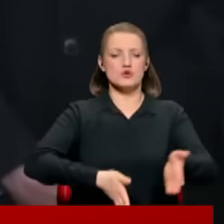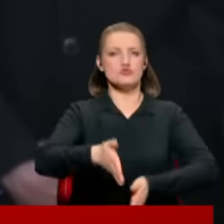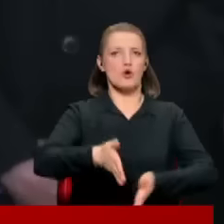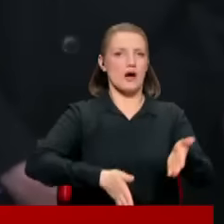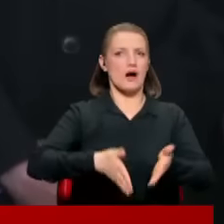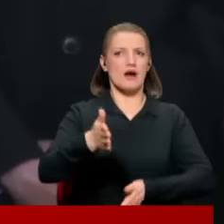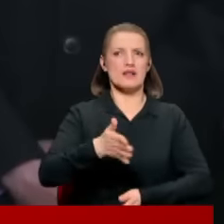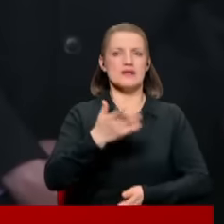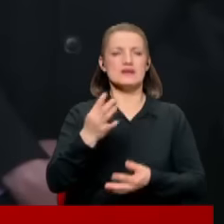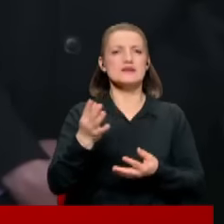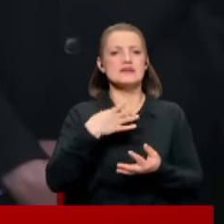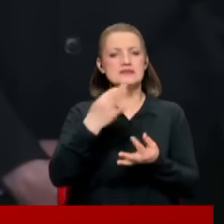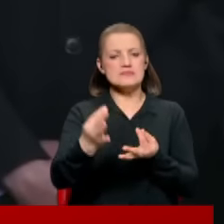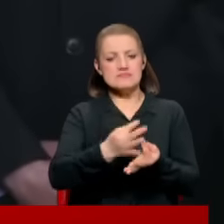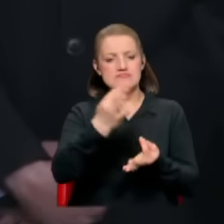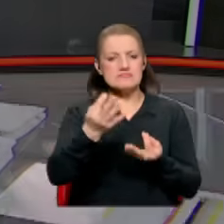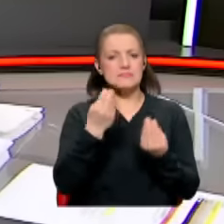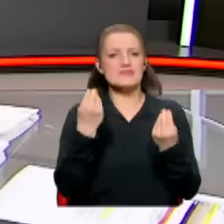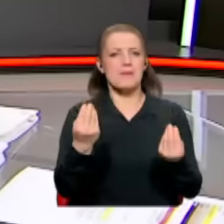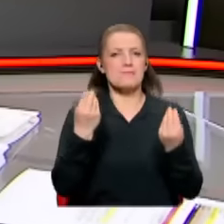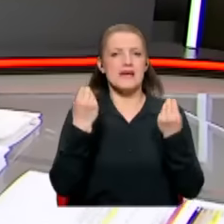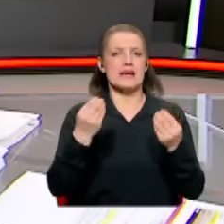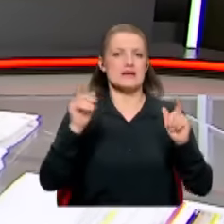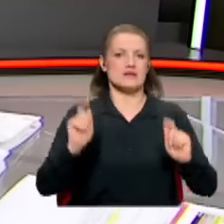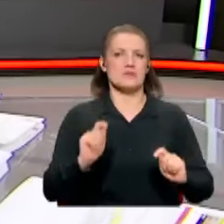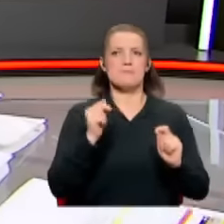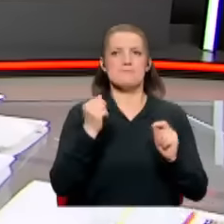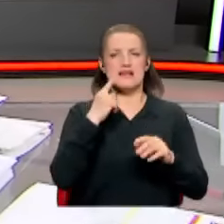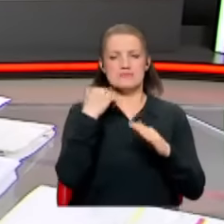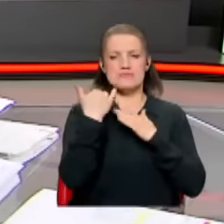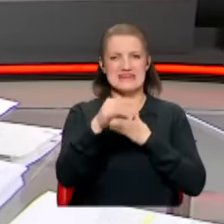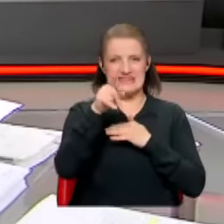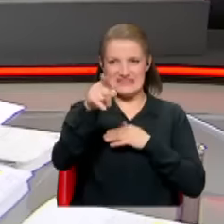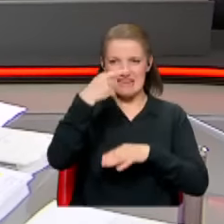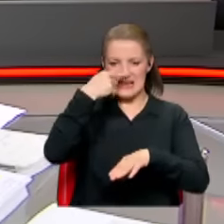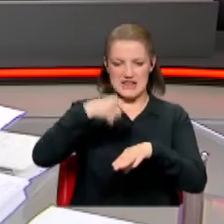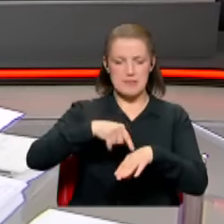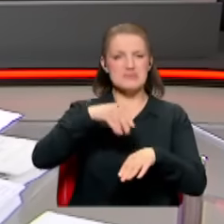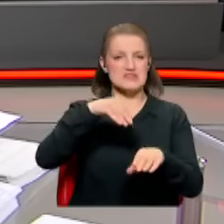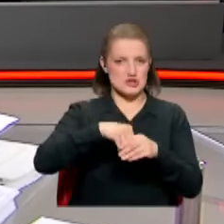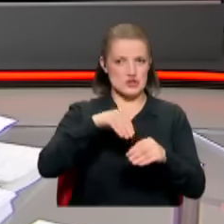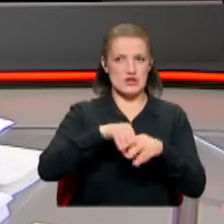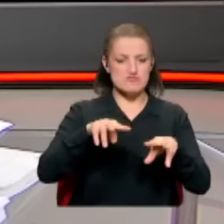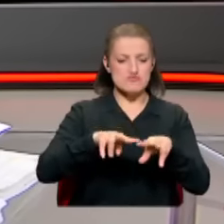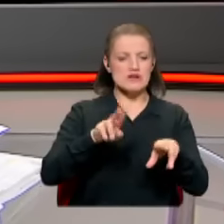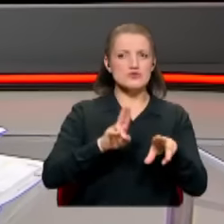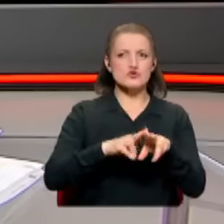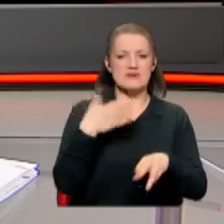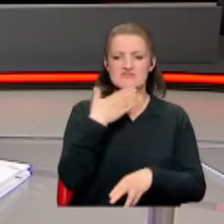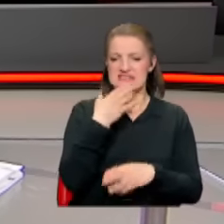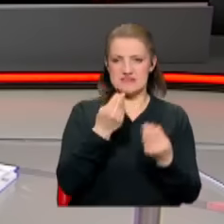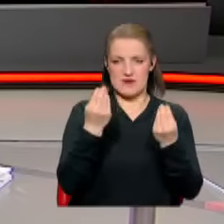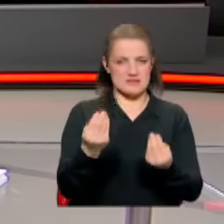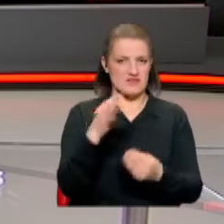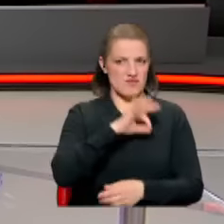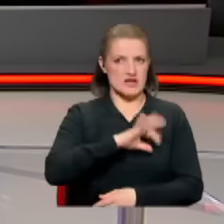sokaklarını nakış nakış işleyeceğiz. Efendim, biraz milletin size inanması için Murat Kurum'a biraz fırsat vermenizde fayda